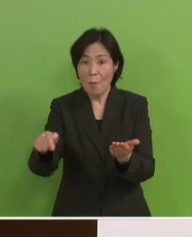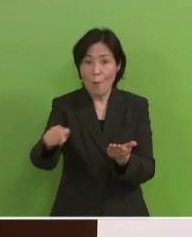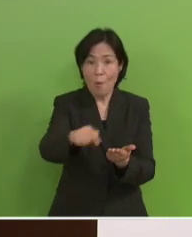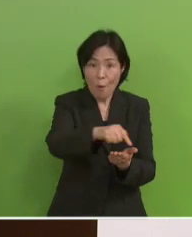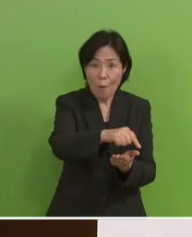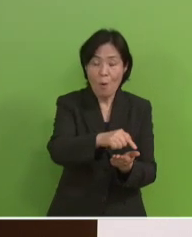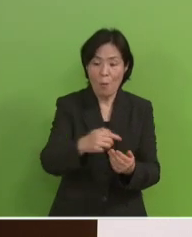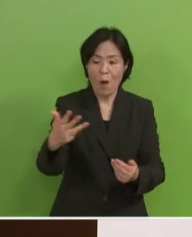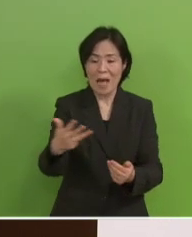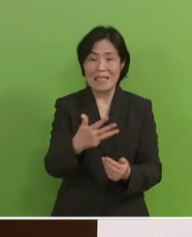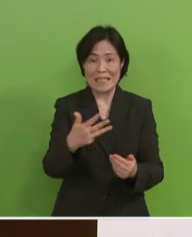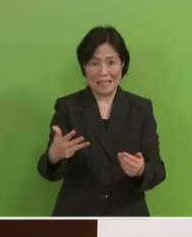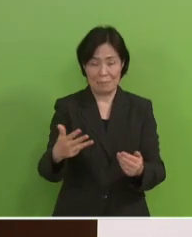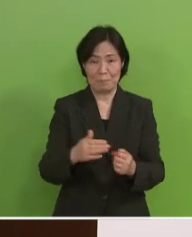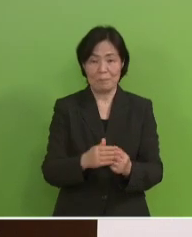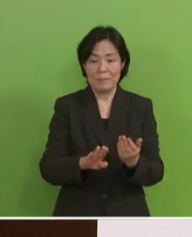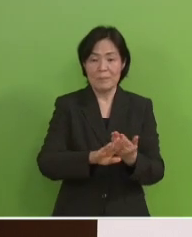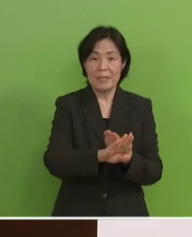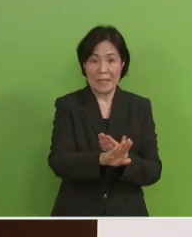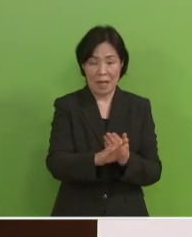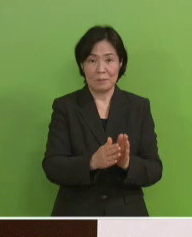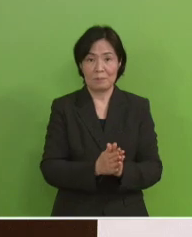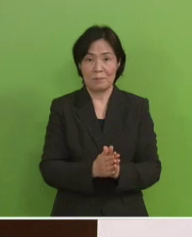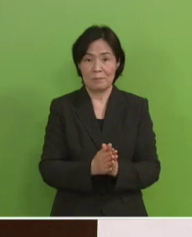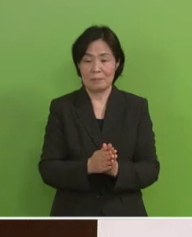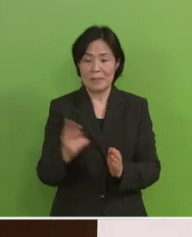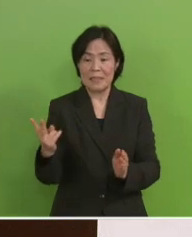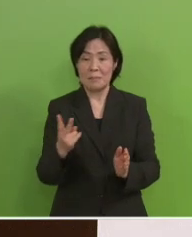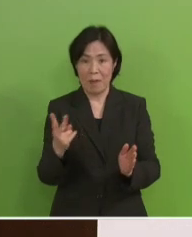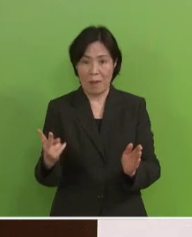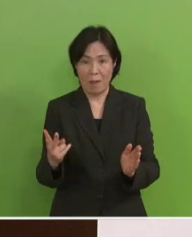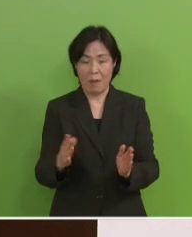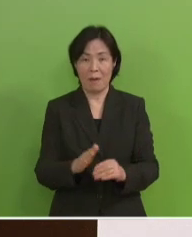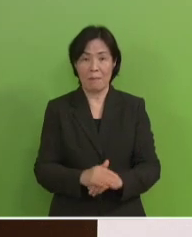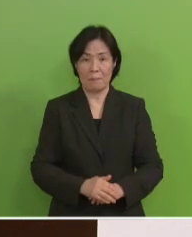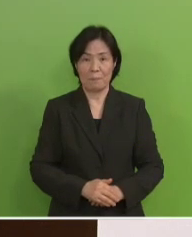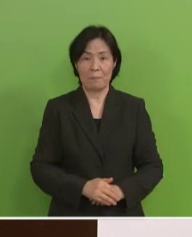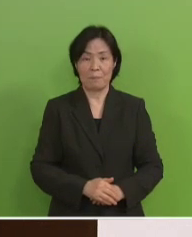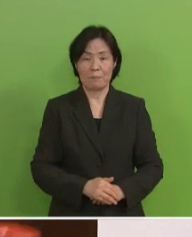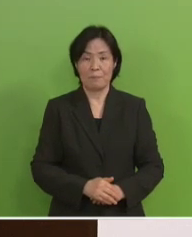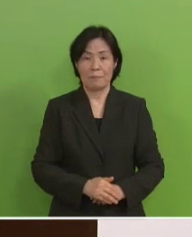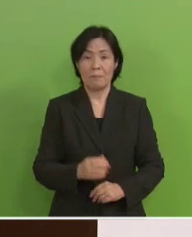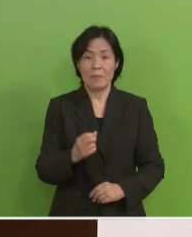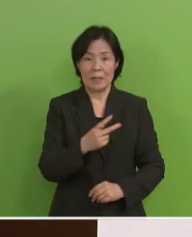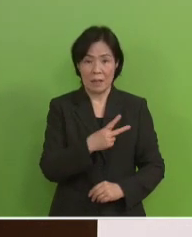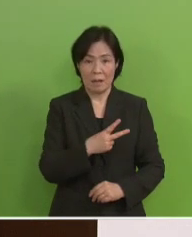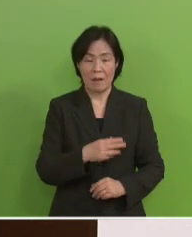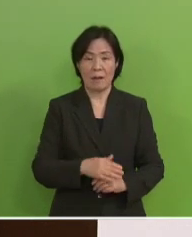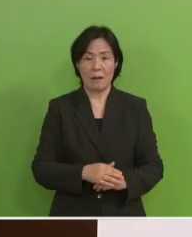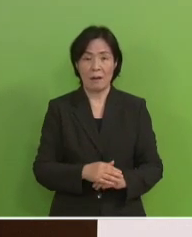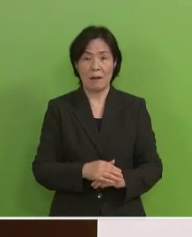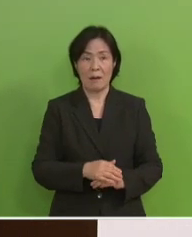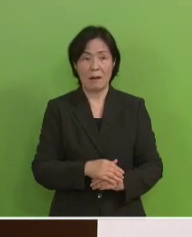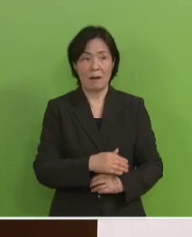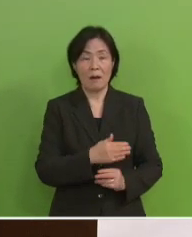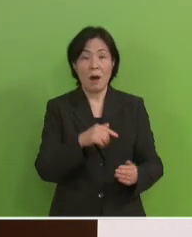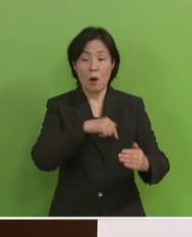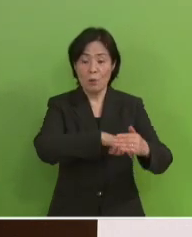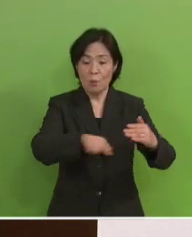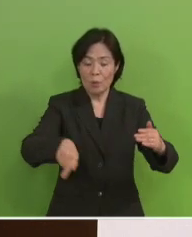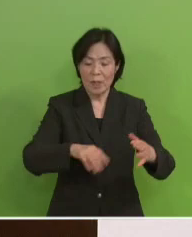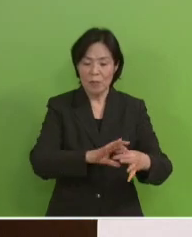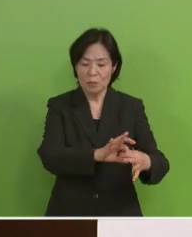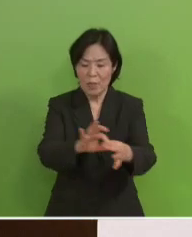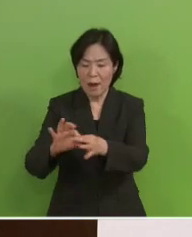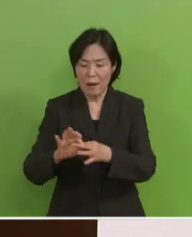が8名それ以外のもの方が2名なおあの子の中でですねつながっ